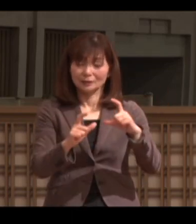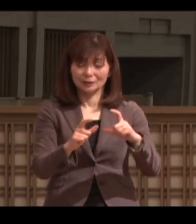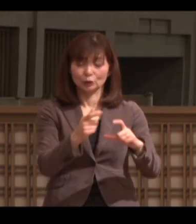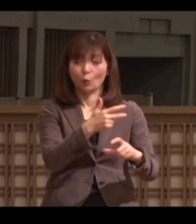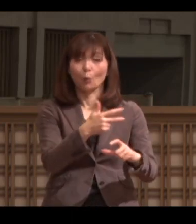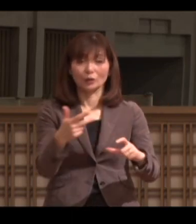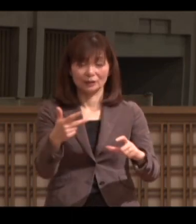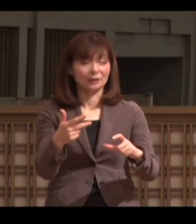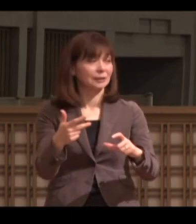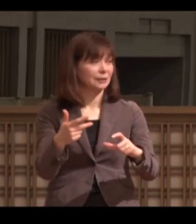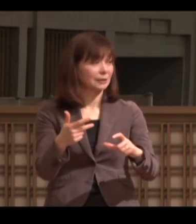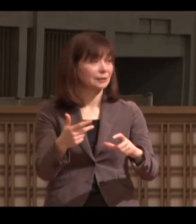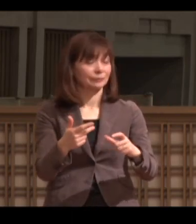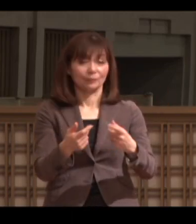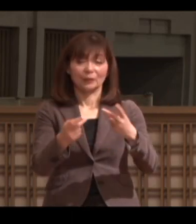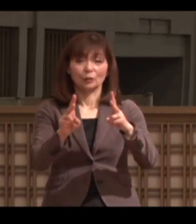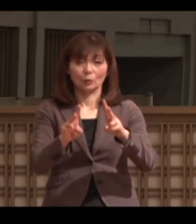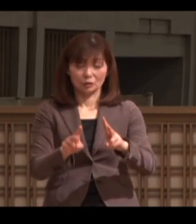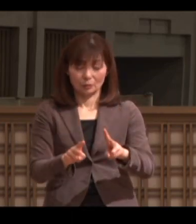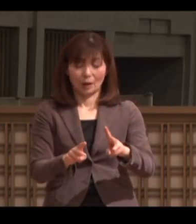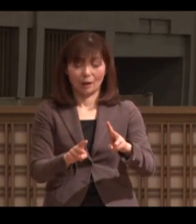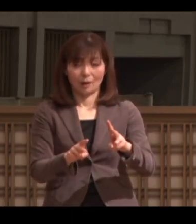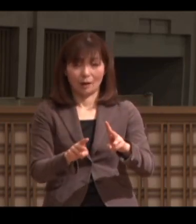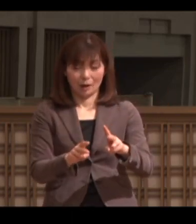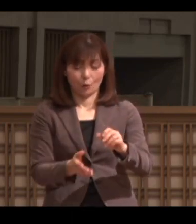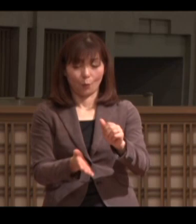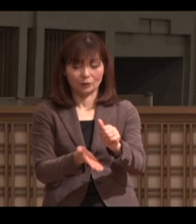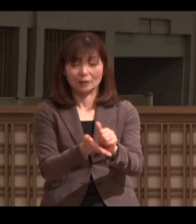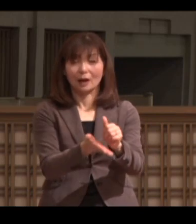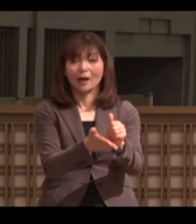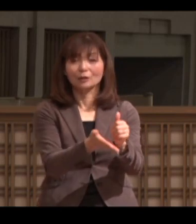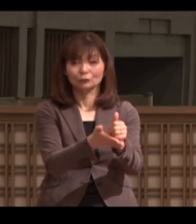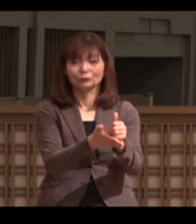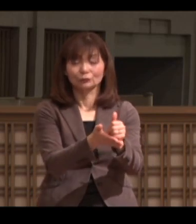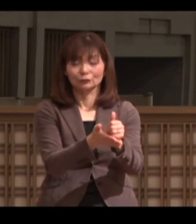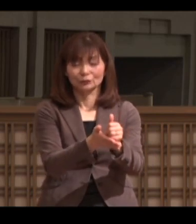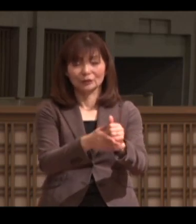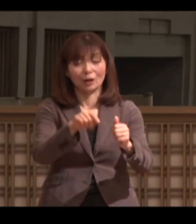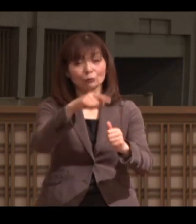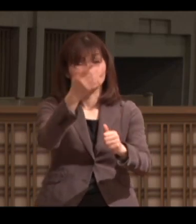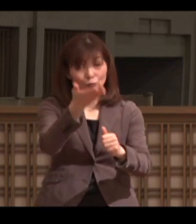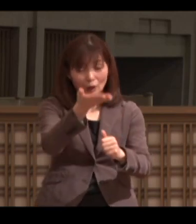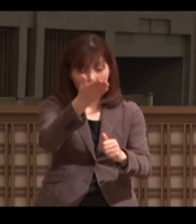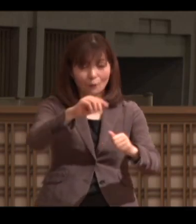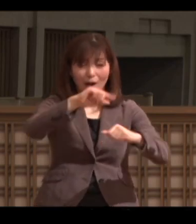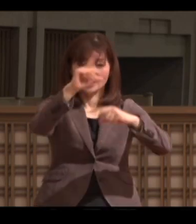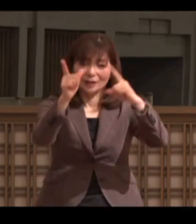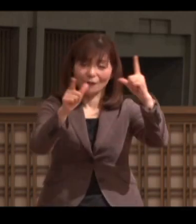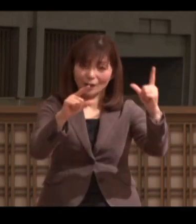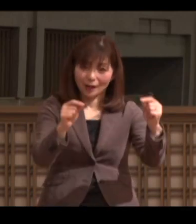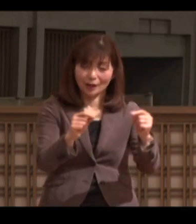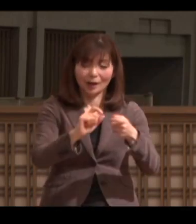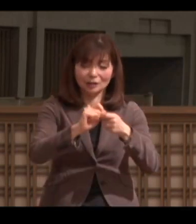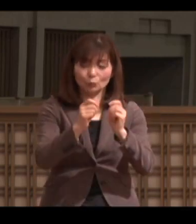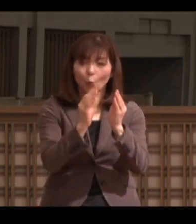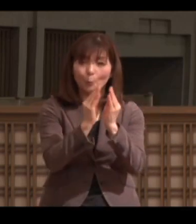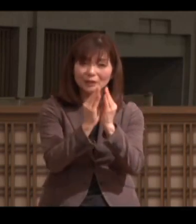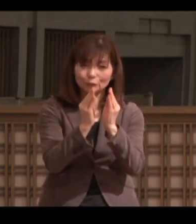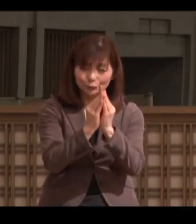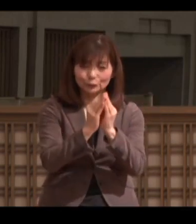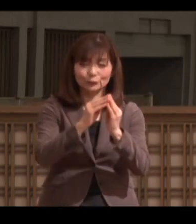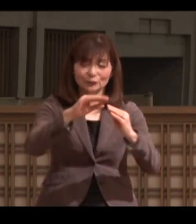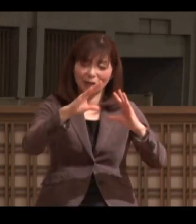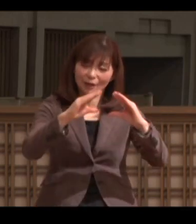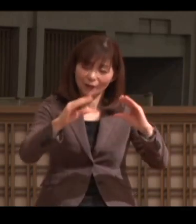いうことで下を支えその上にこの柔らかな立ちで優雅なね曲線でしかもピンクの色でえこれ